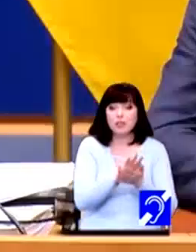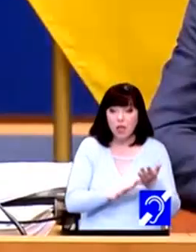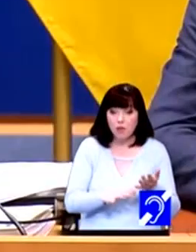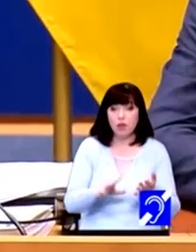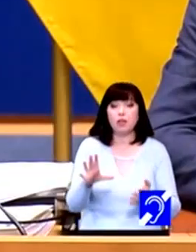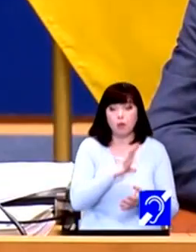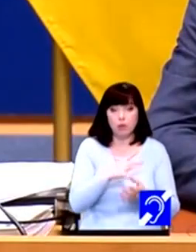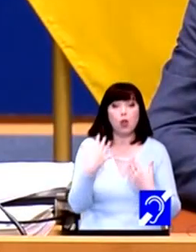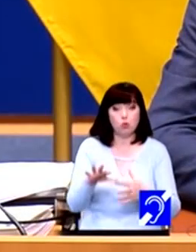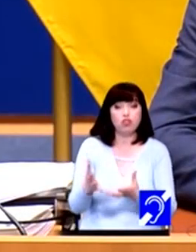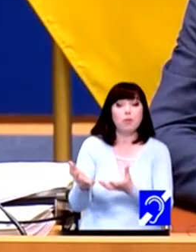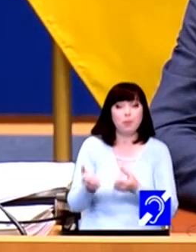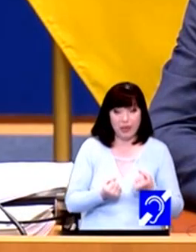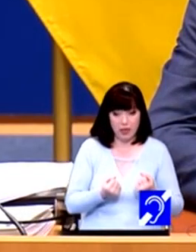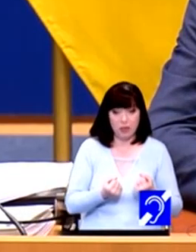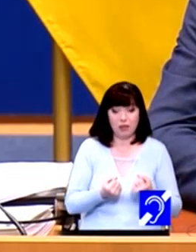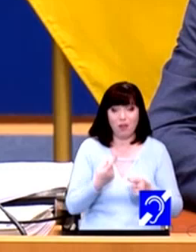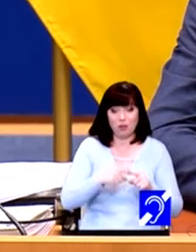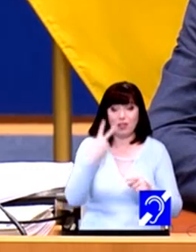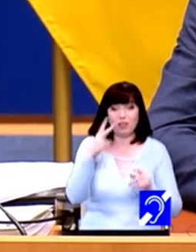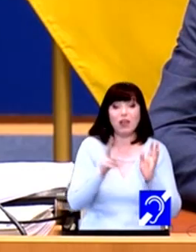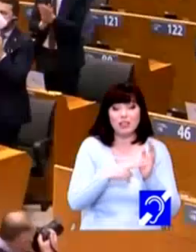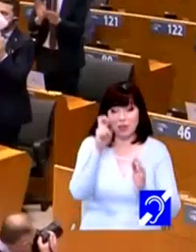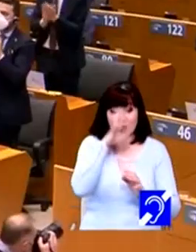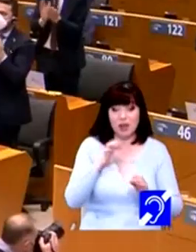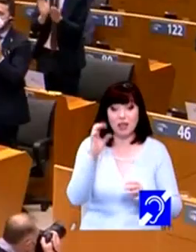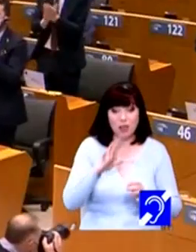a și fost acceptată de cele 27 de state membre UE,